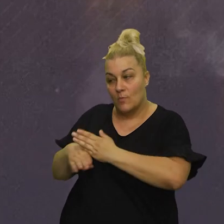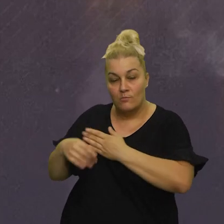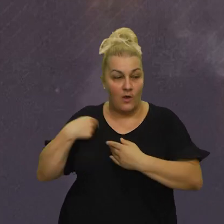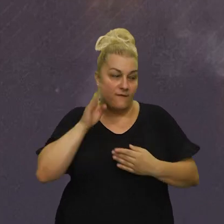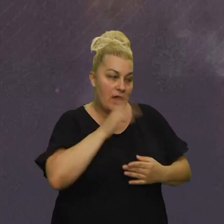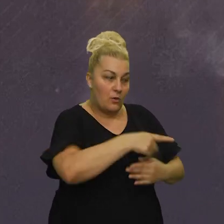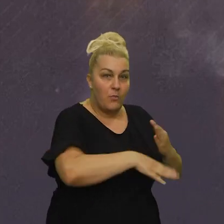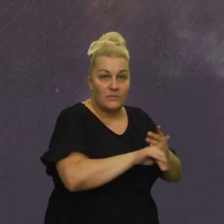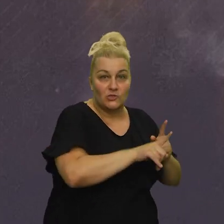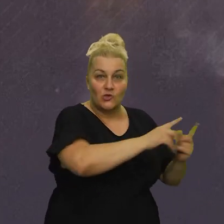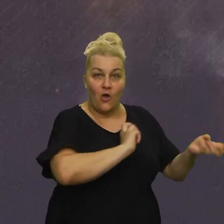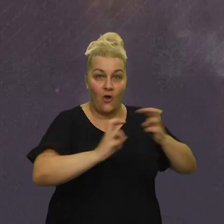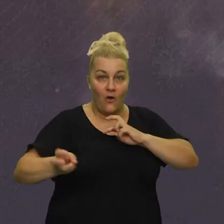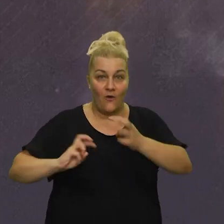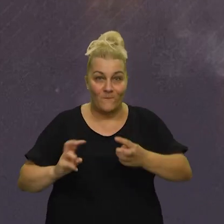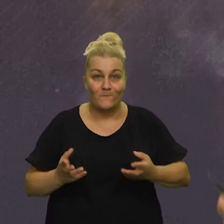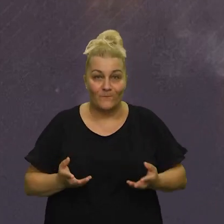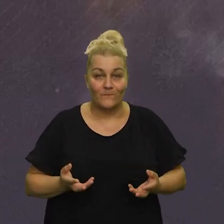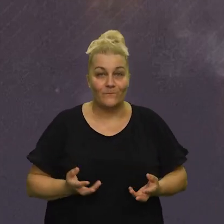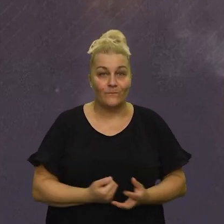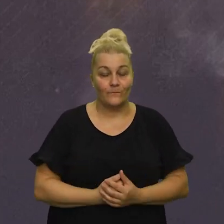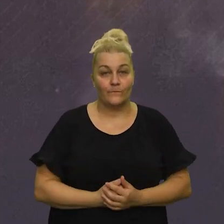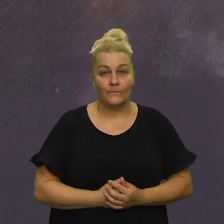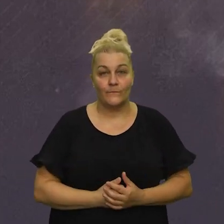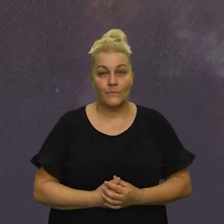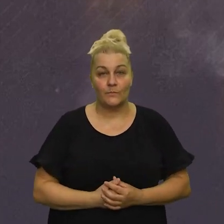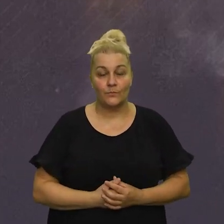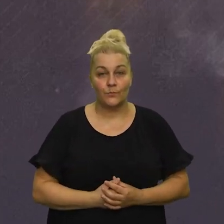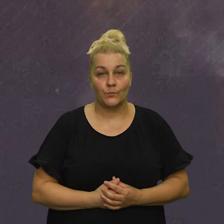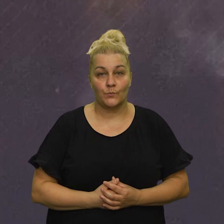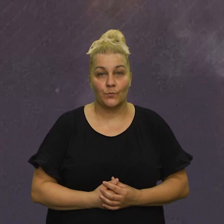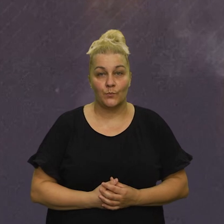sigurnost i tada smo